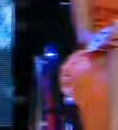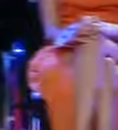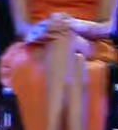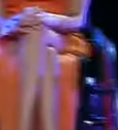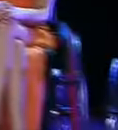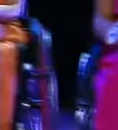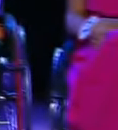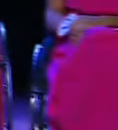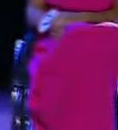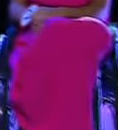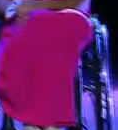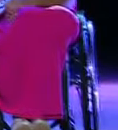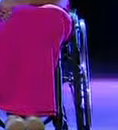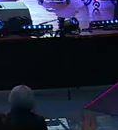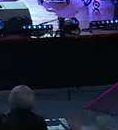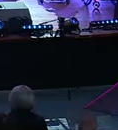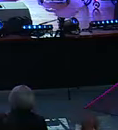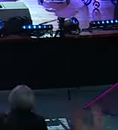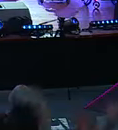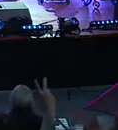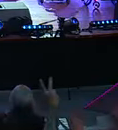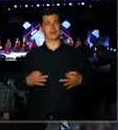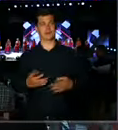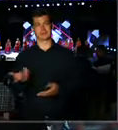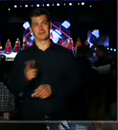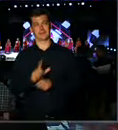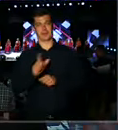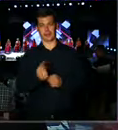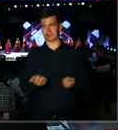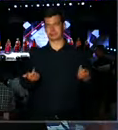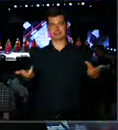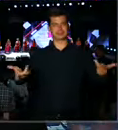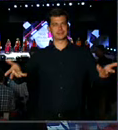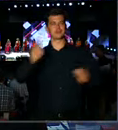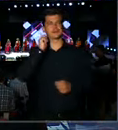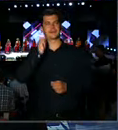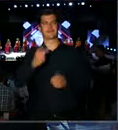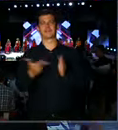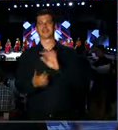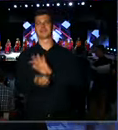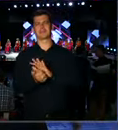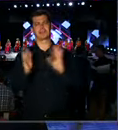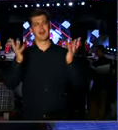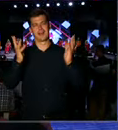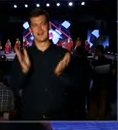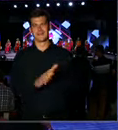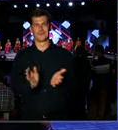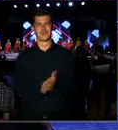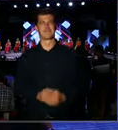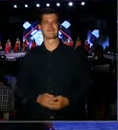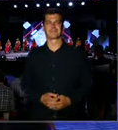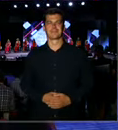Szanowni Państwo, to 12 kandydatek na Miss Polski na wózku 2016. Wielkie brawa!